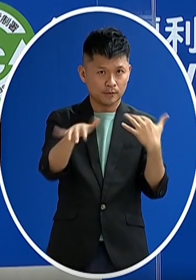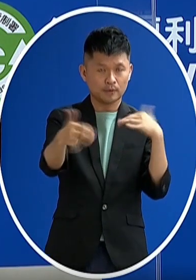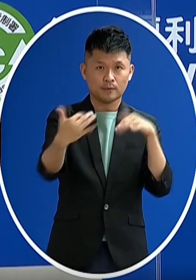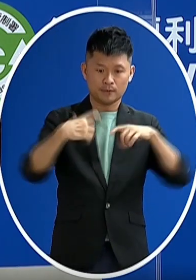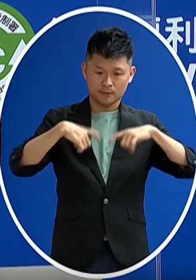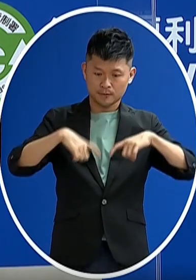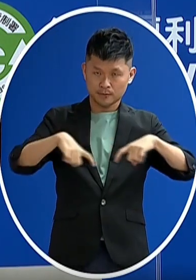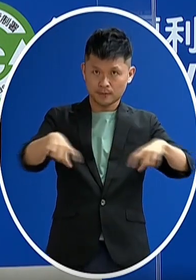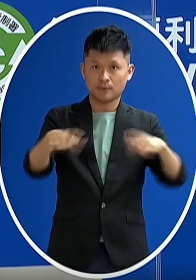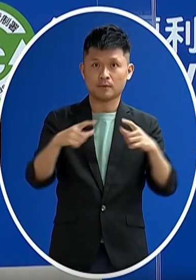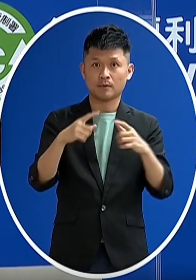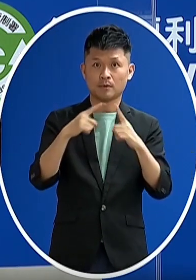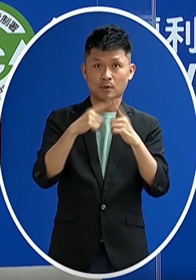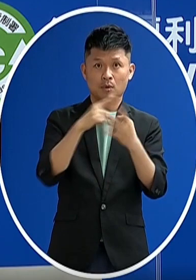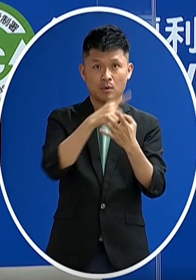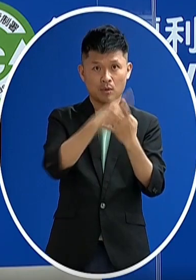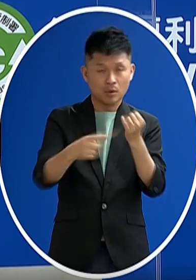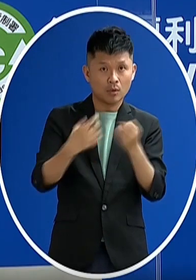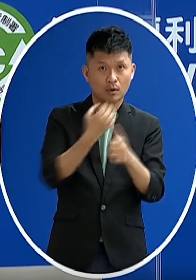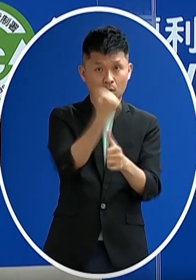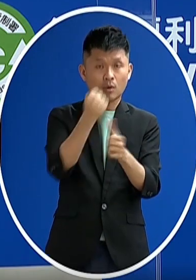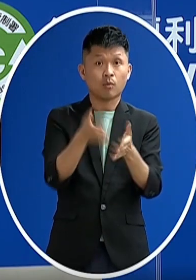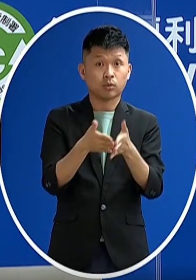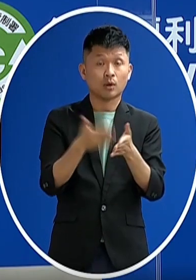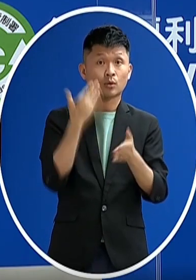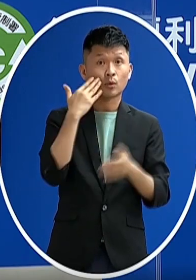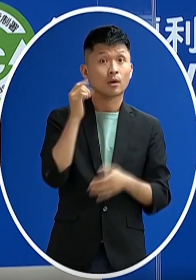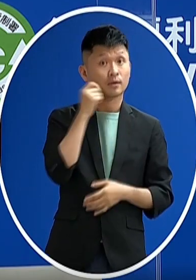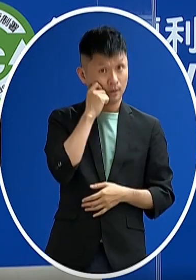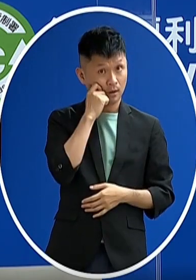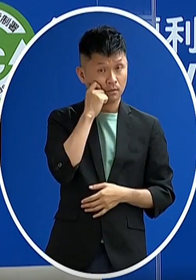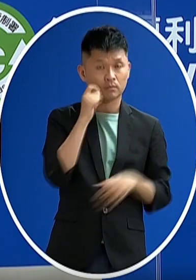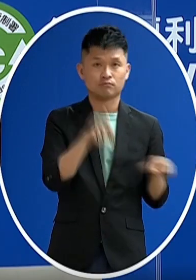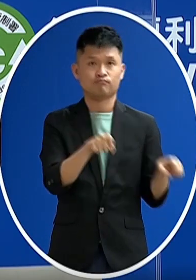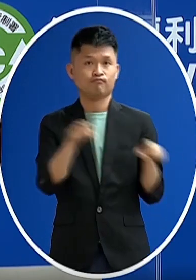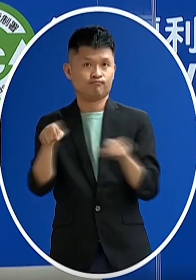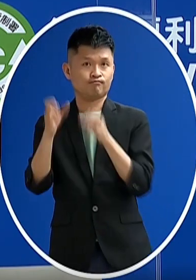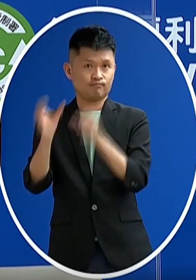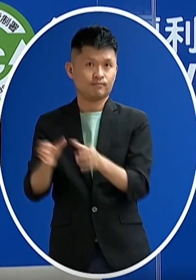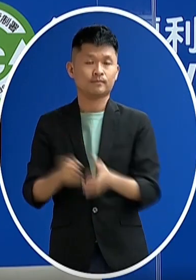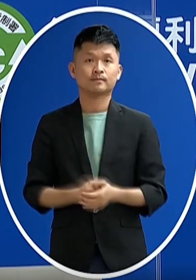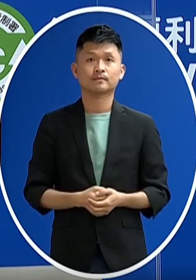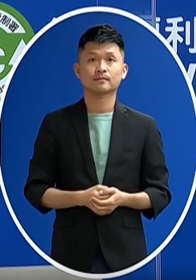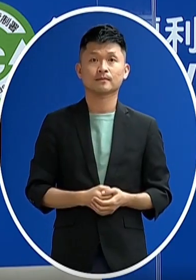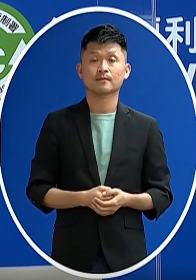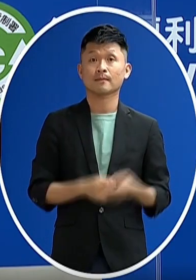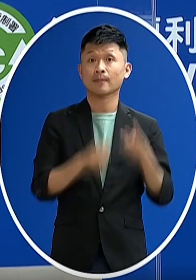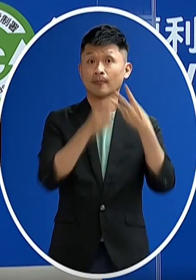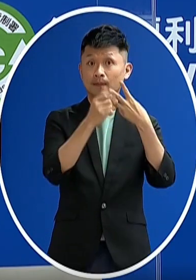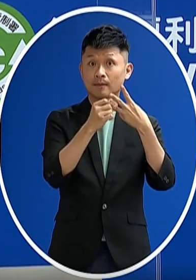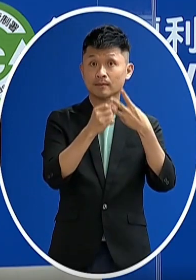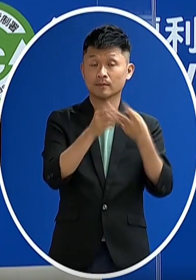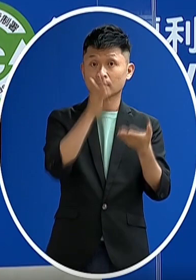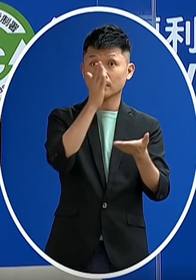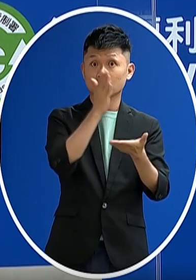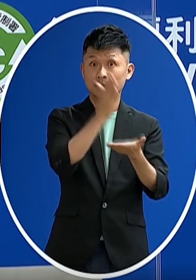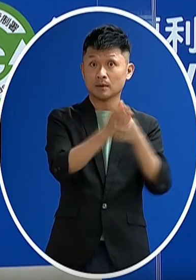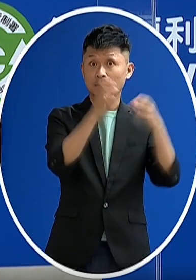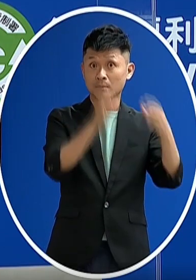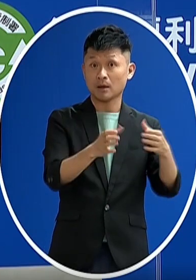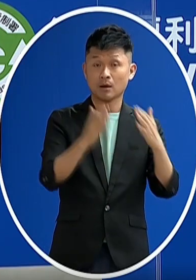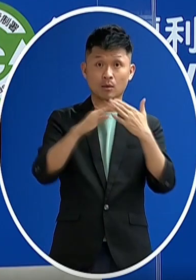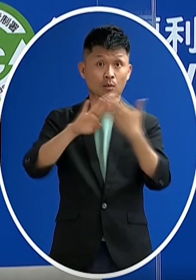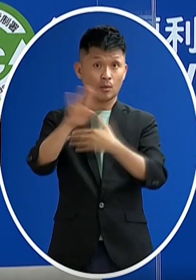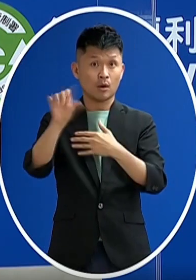等措施，那否则应该要缓办，暂缓办理。那三，原则上停办室